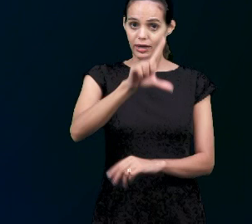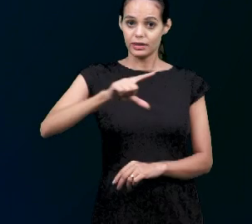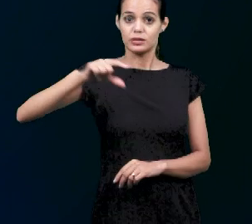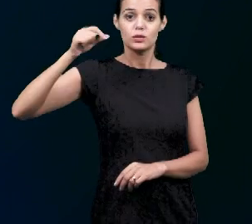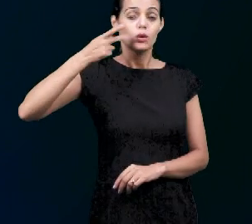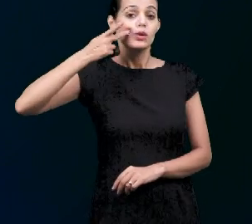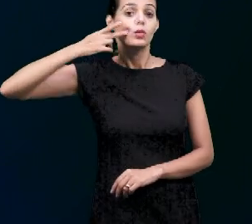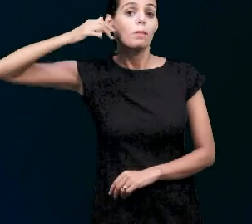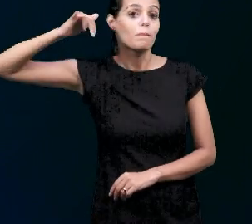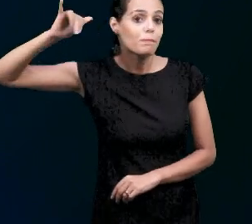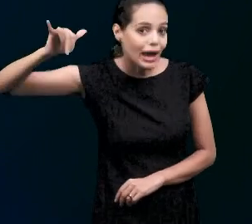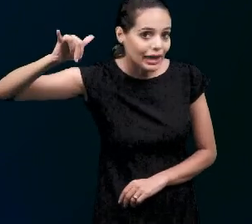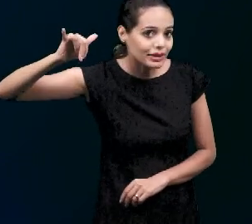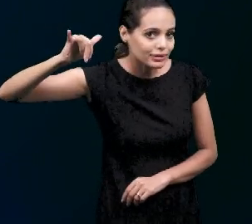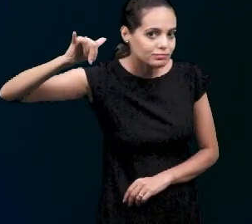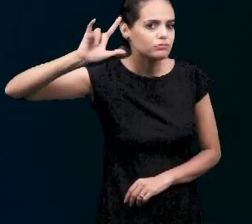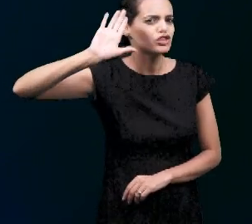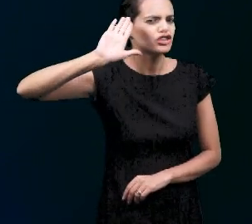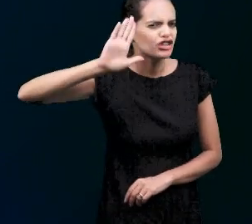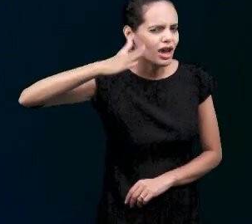Il a laissé la Judée